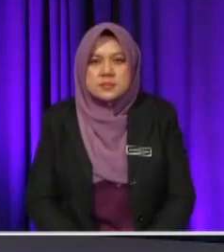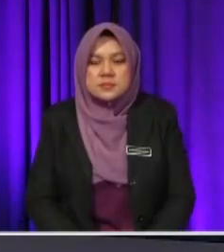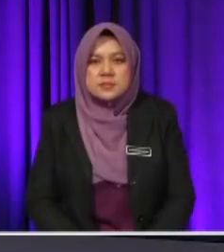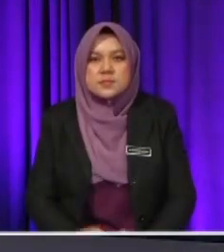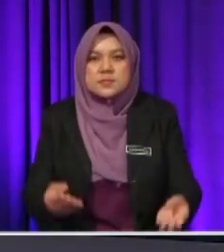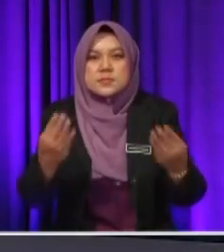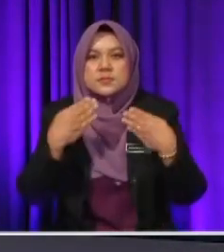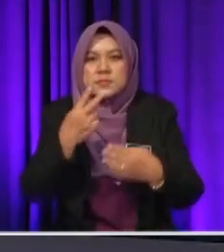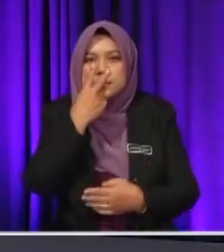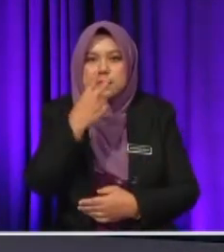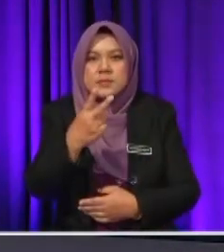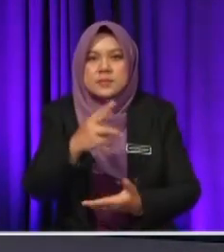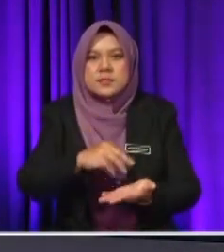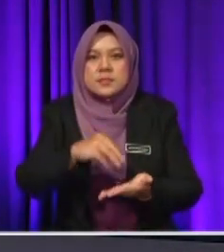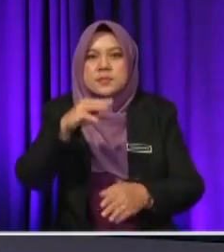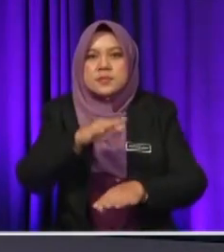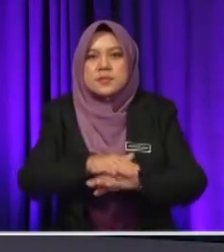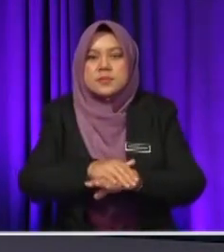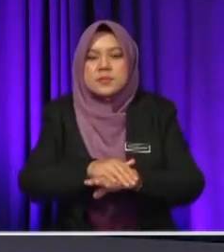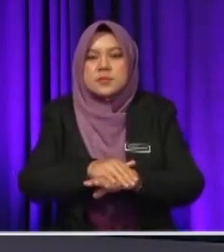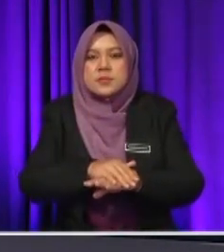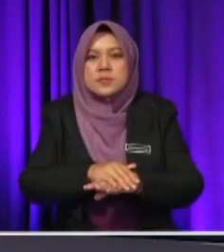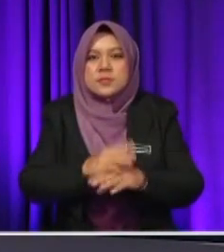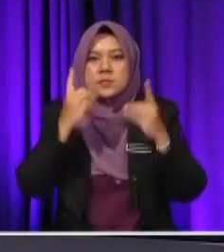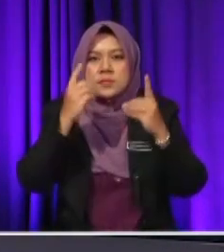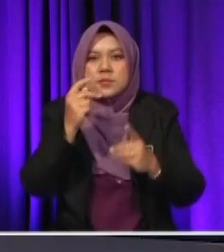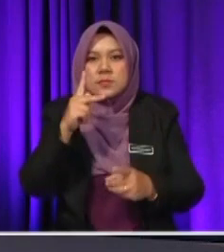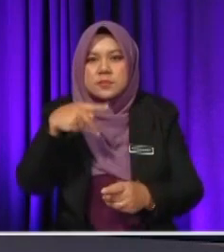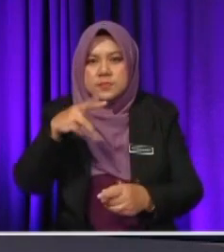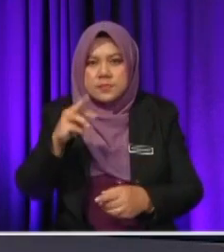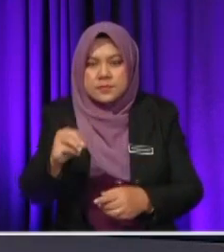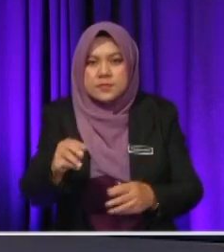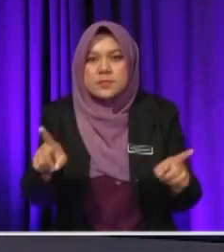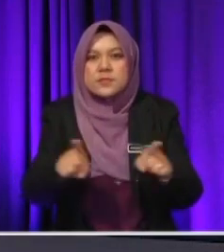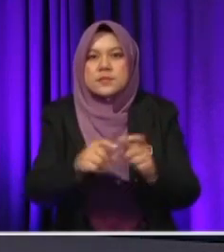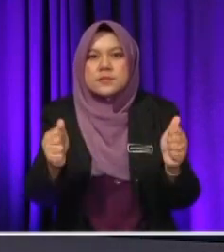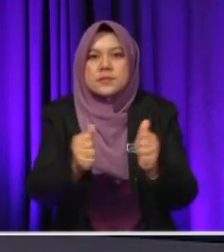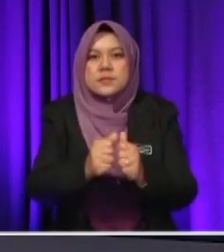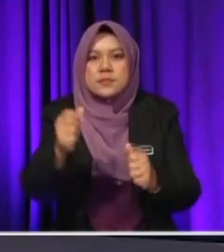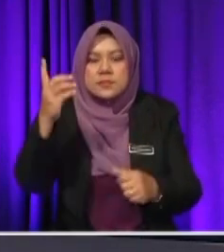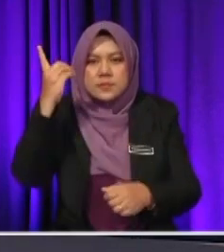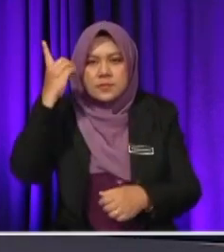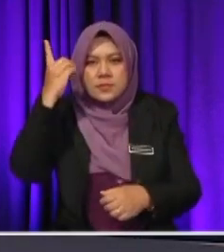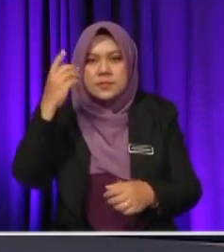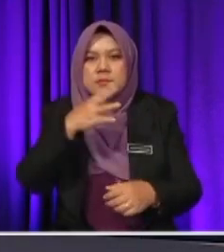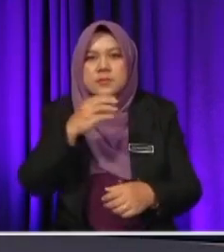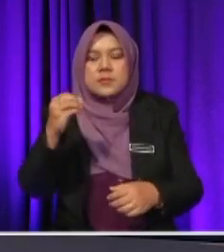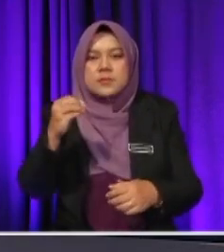kembali menyaksikan bersama dan juga cek